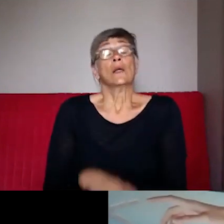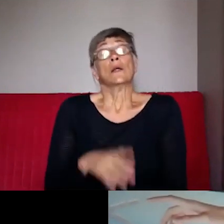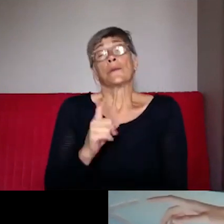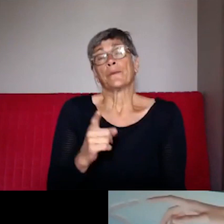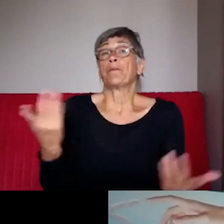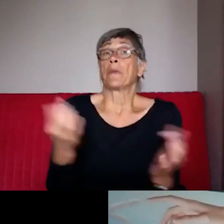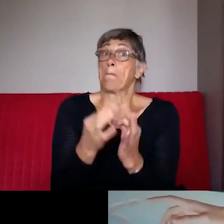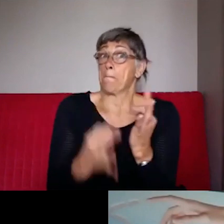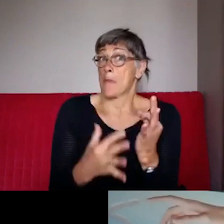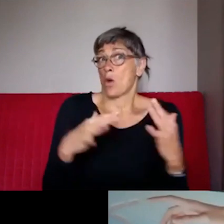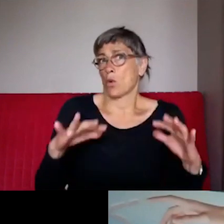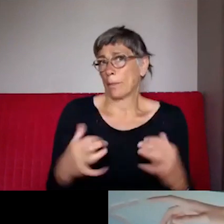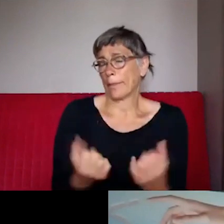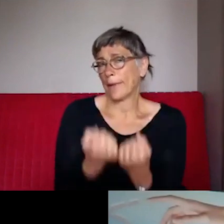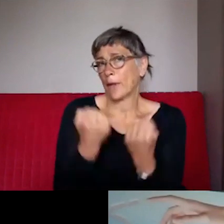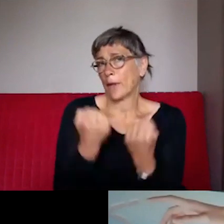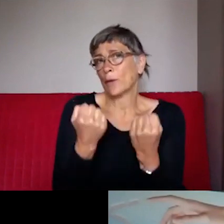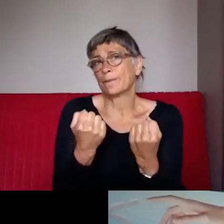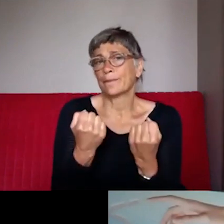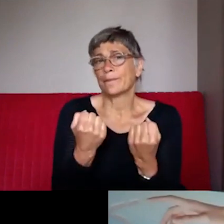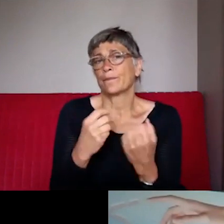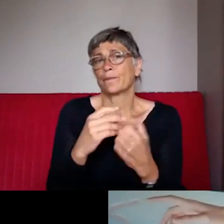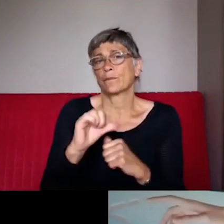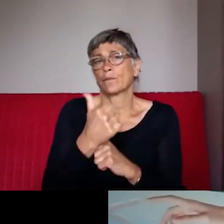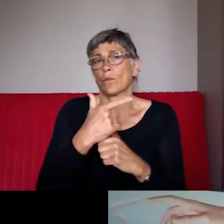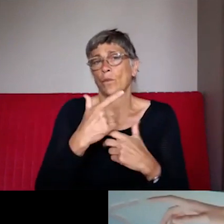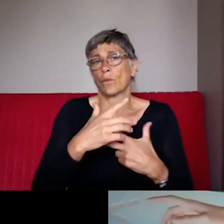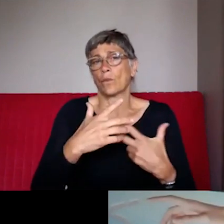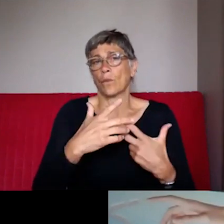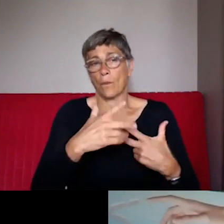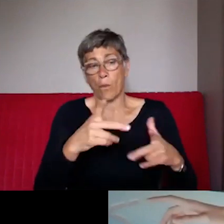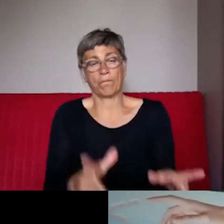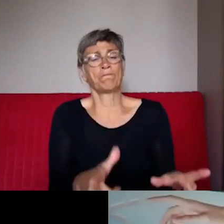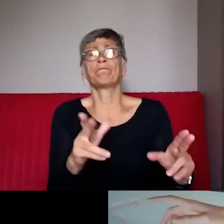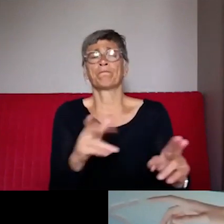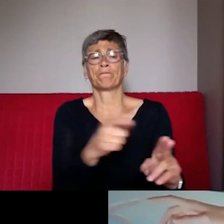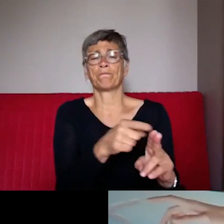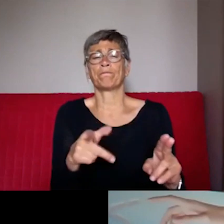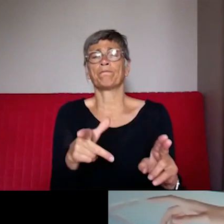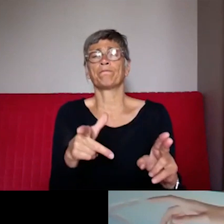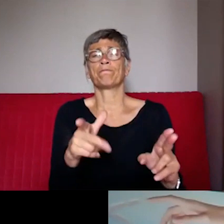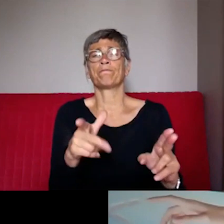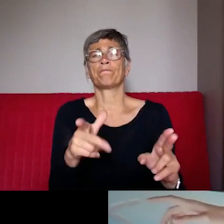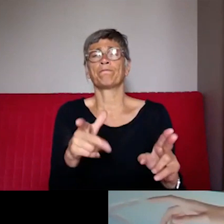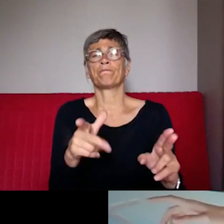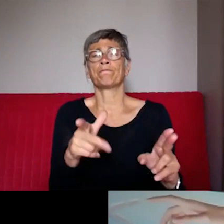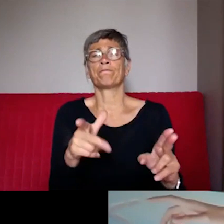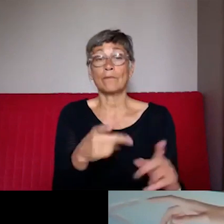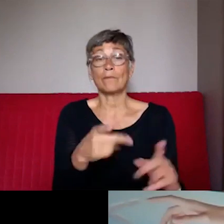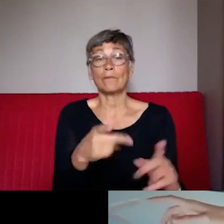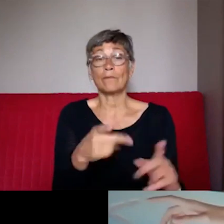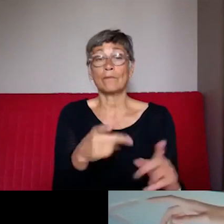prend en compte, je dirais, la première partie de la phase d'investigation, c'est aussi prendre en compte l'histoire de vie de la